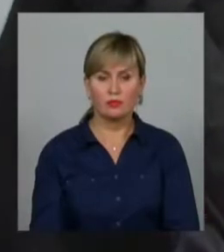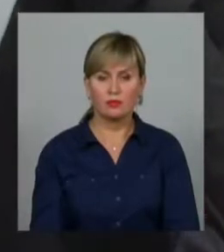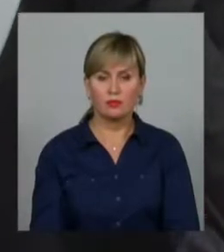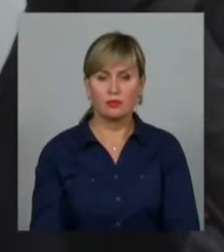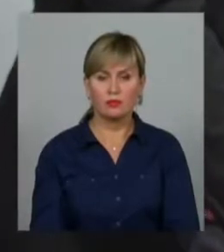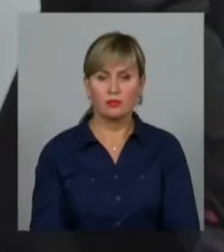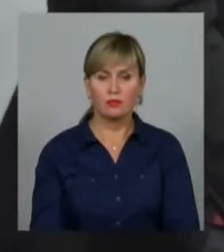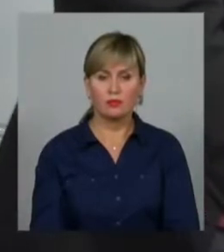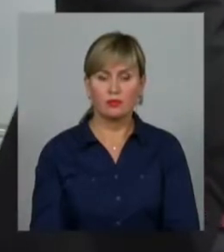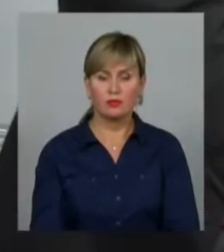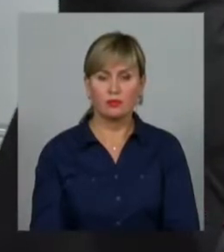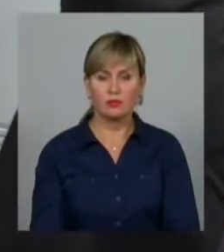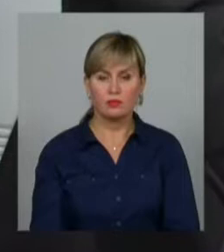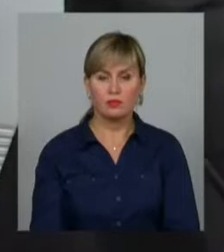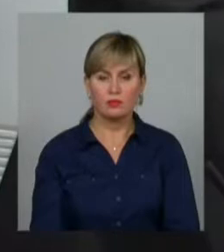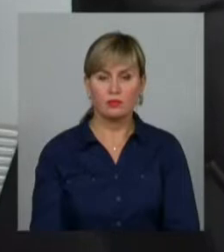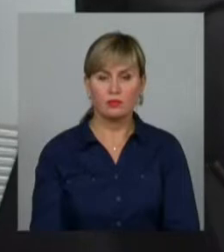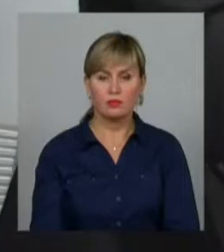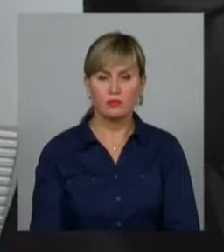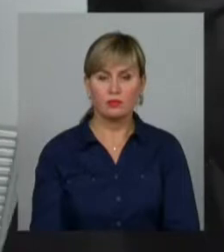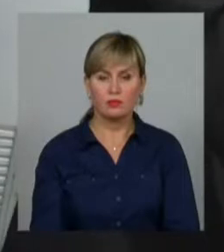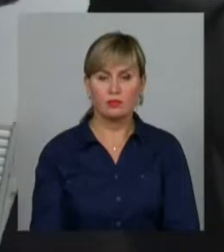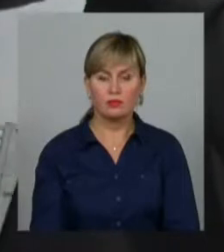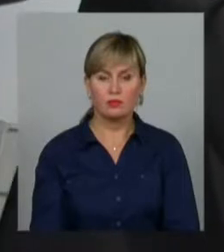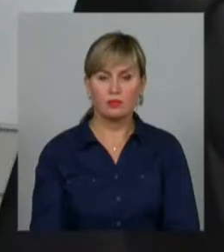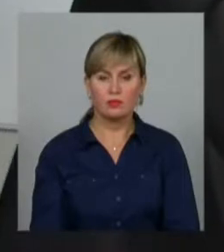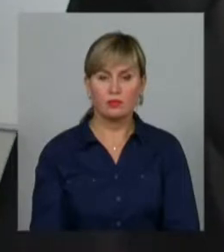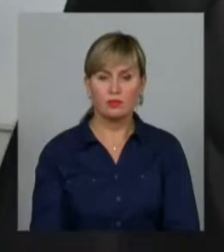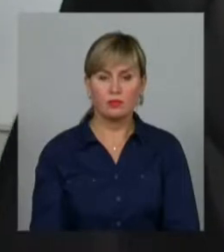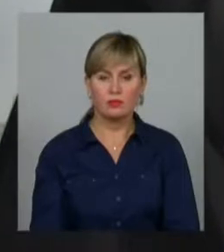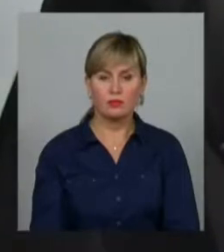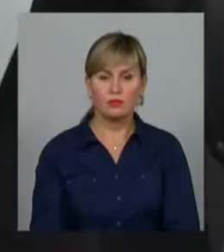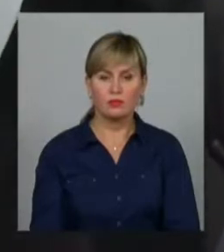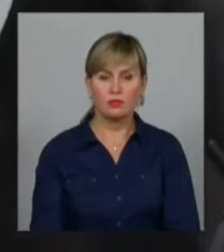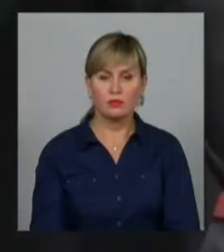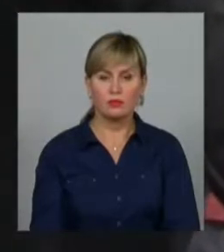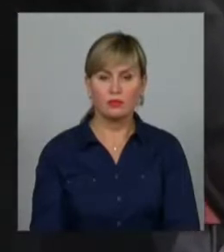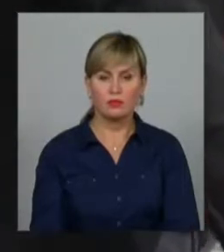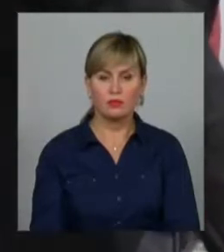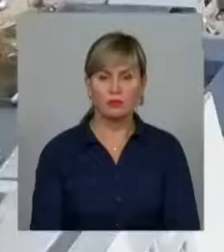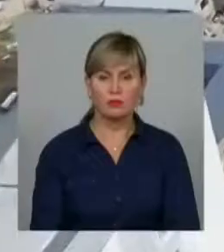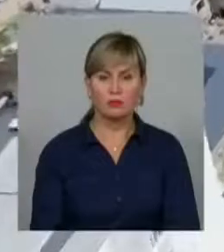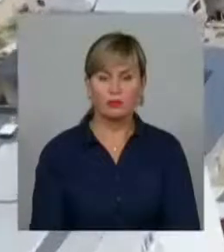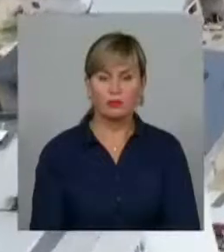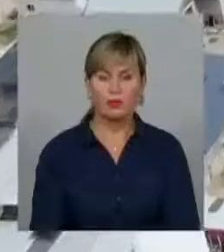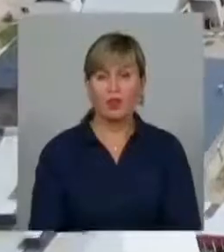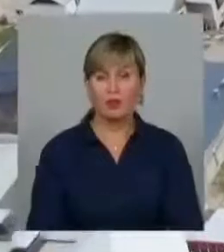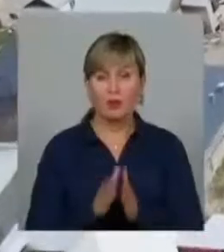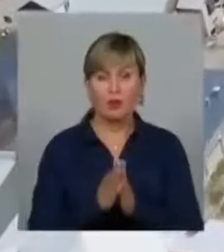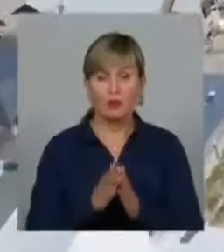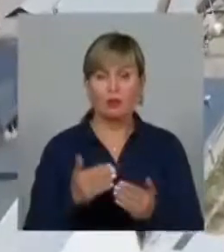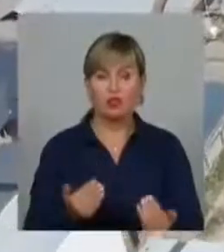примените это значит лаборатории научное стороны по просьбе жителей